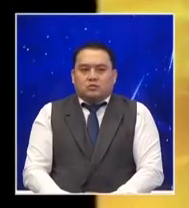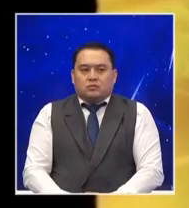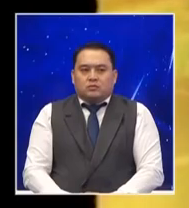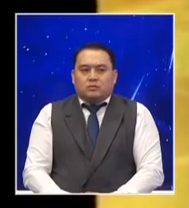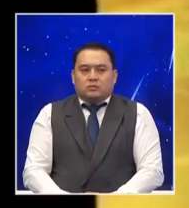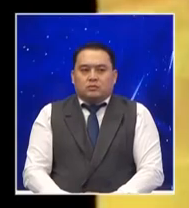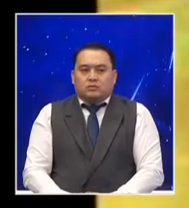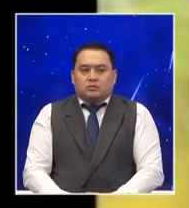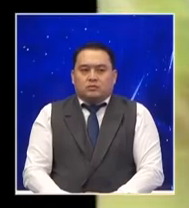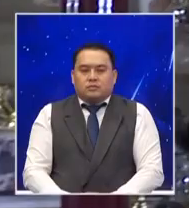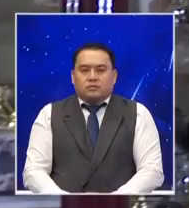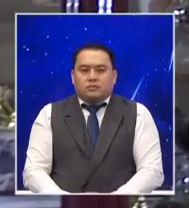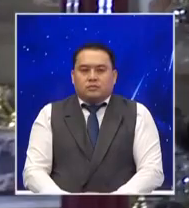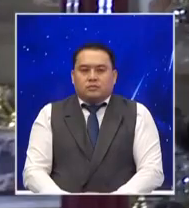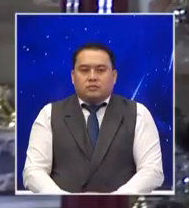етеді.